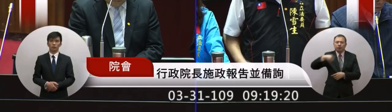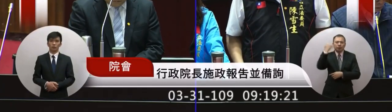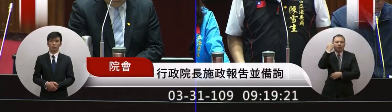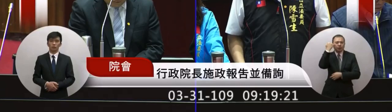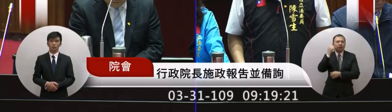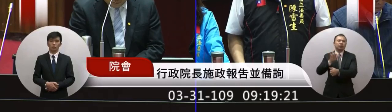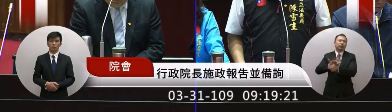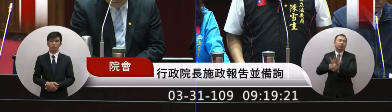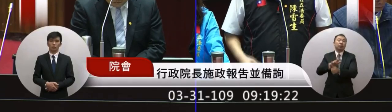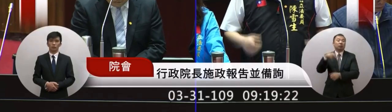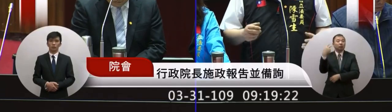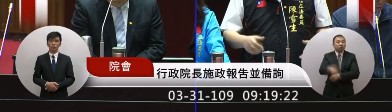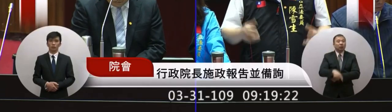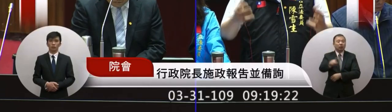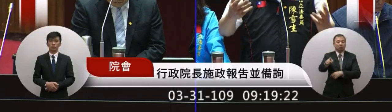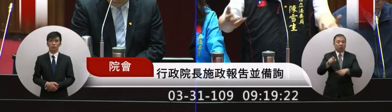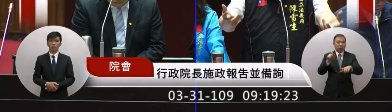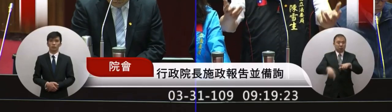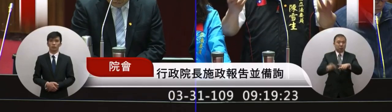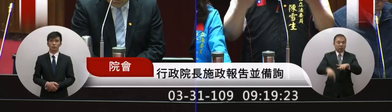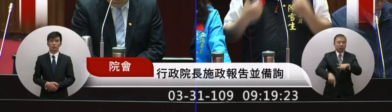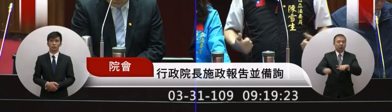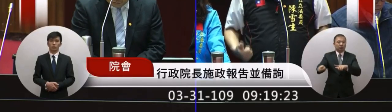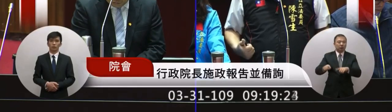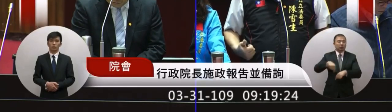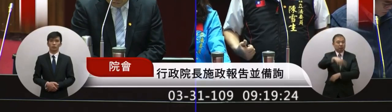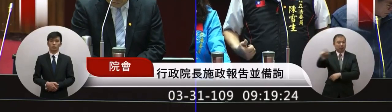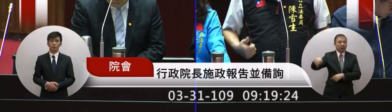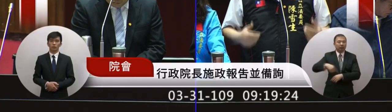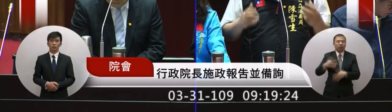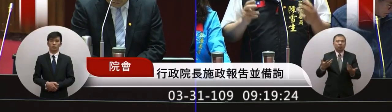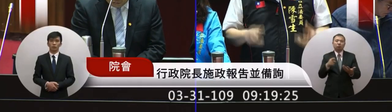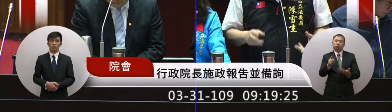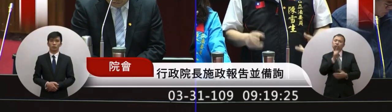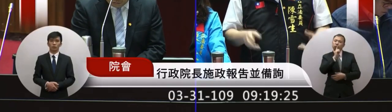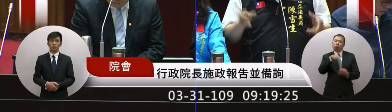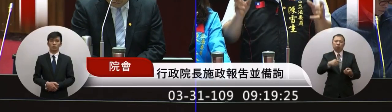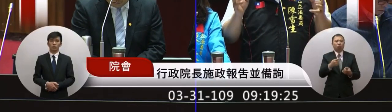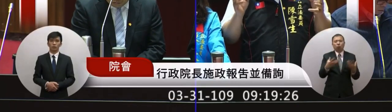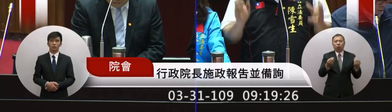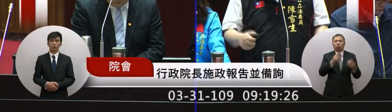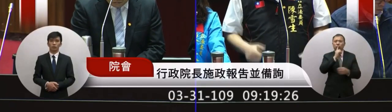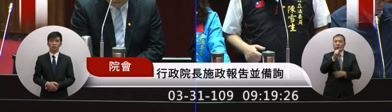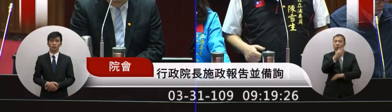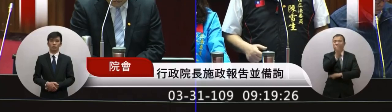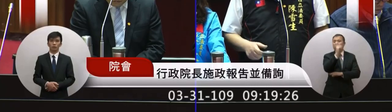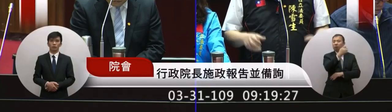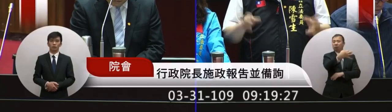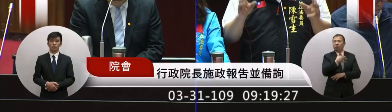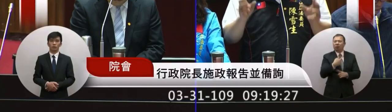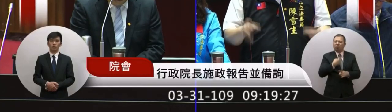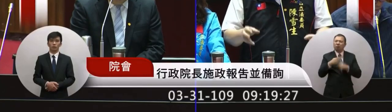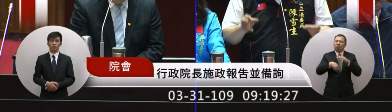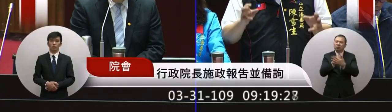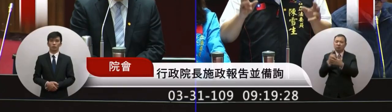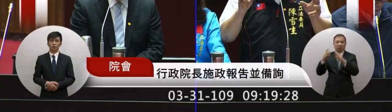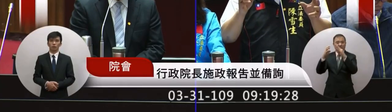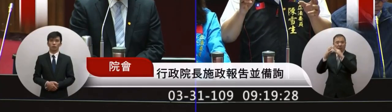企业界的部分，他说我也没有要你政府钱给我啊。我只是向你银行借款嘛，或